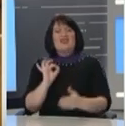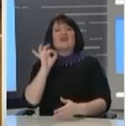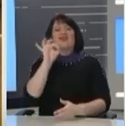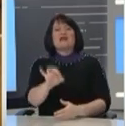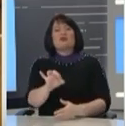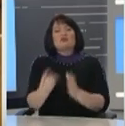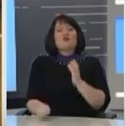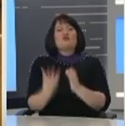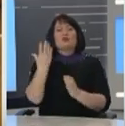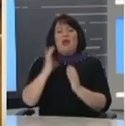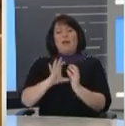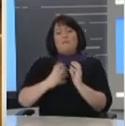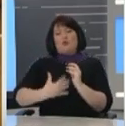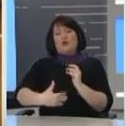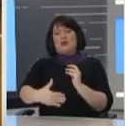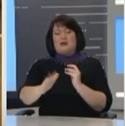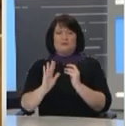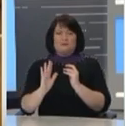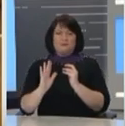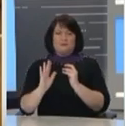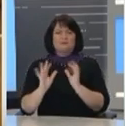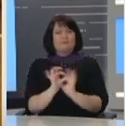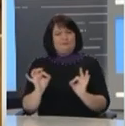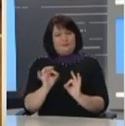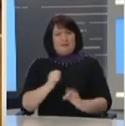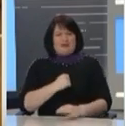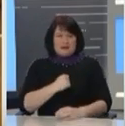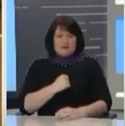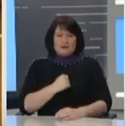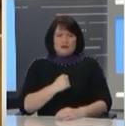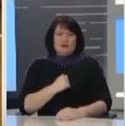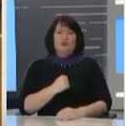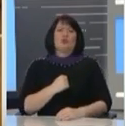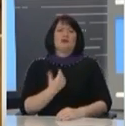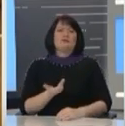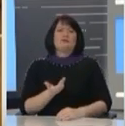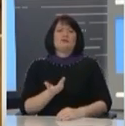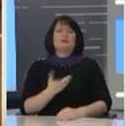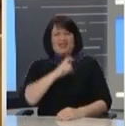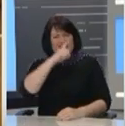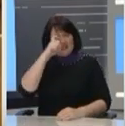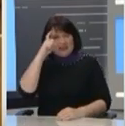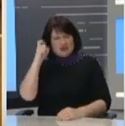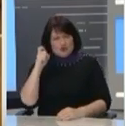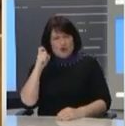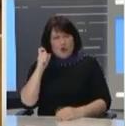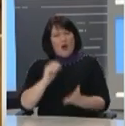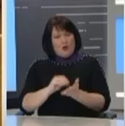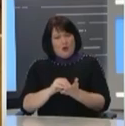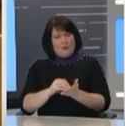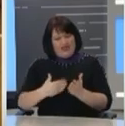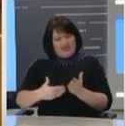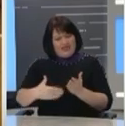εποχή. Και είμαι πλέον βέβαιος ότι αυτό, όσο δύσκολο και αν είναι ακόμα, θα το